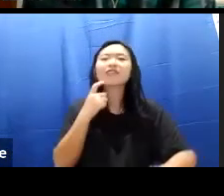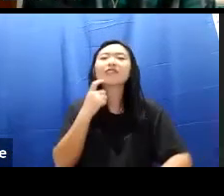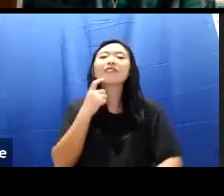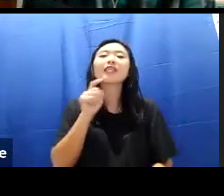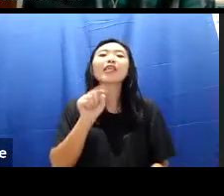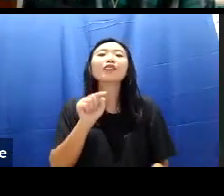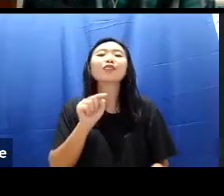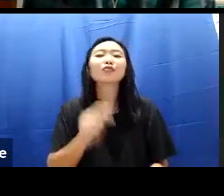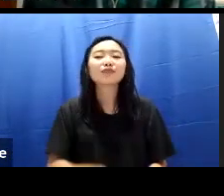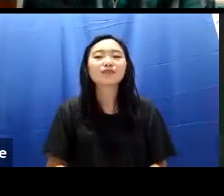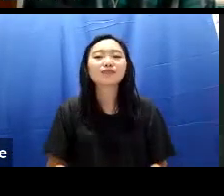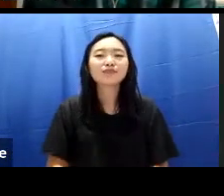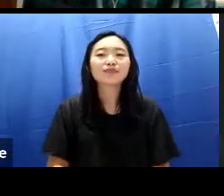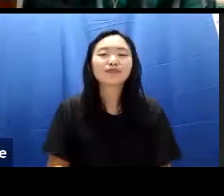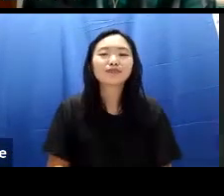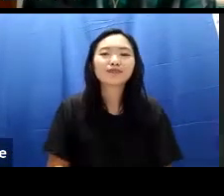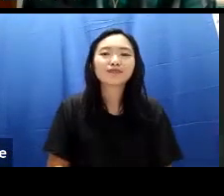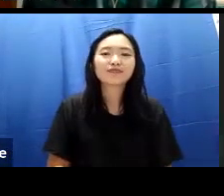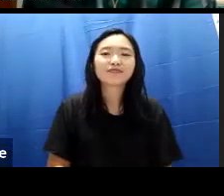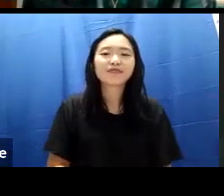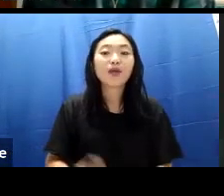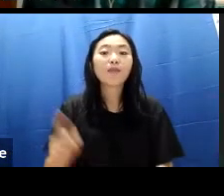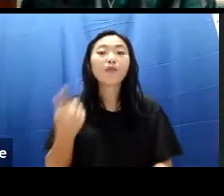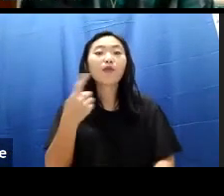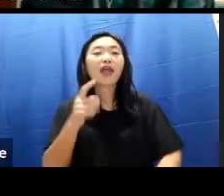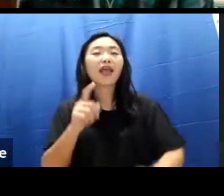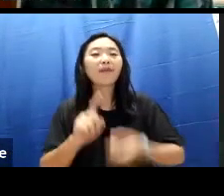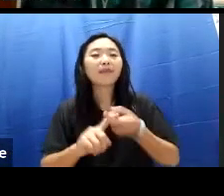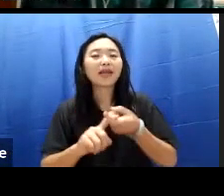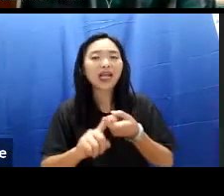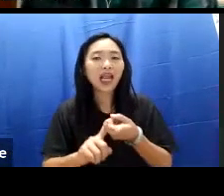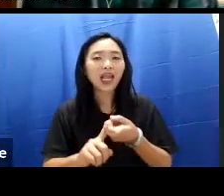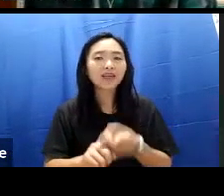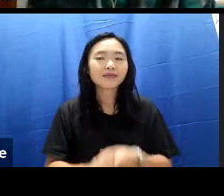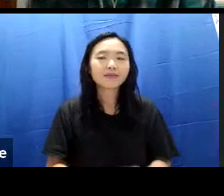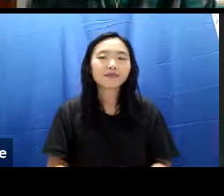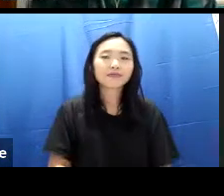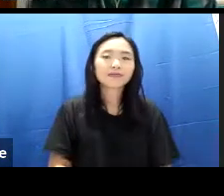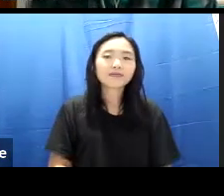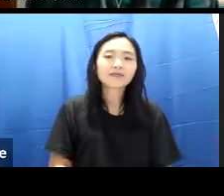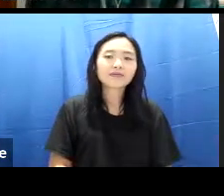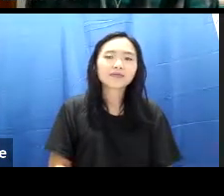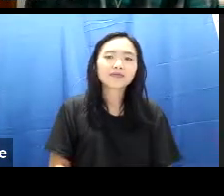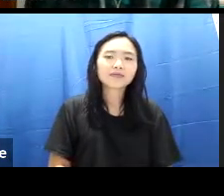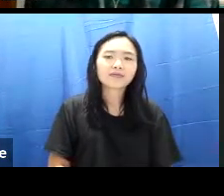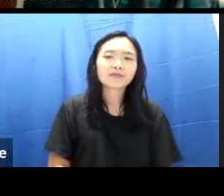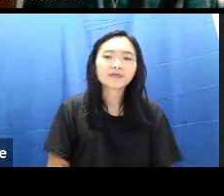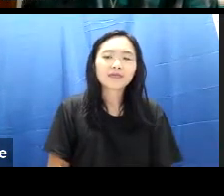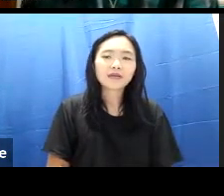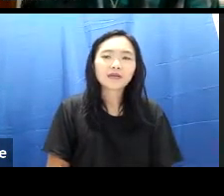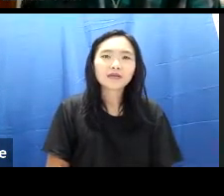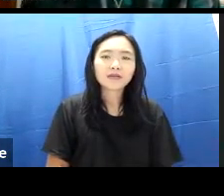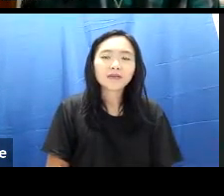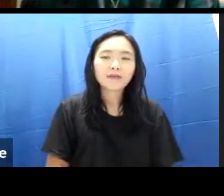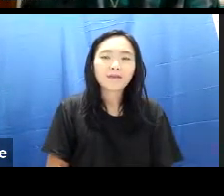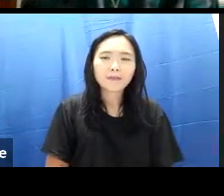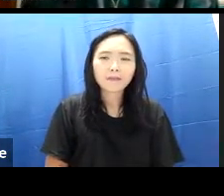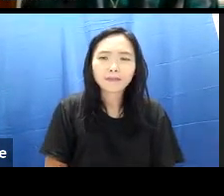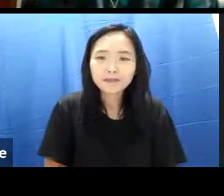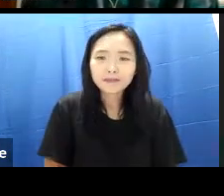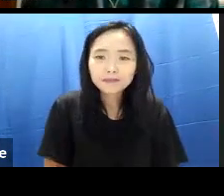Mulai dari perkenalan dulu kali ya, sama sebenarnya seperti yang tadi udah disebutkan juga oleh Kak Els misalnya,